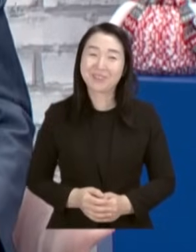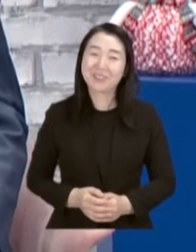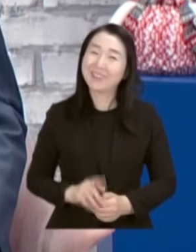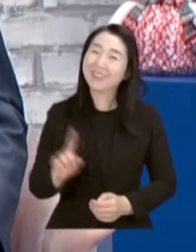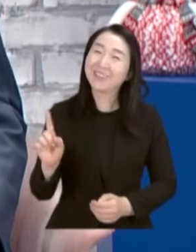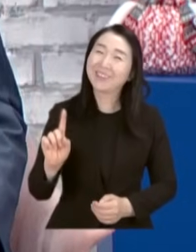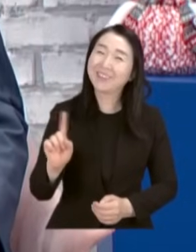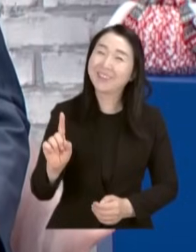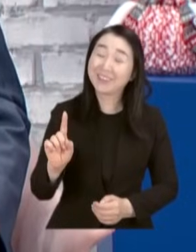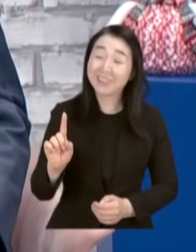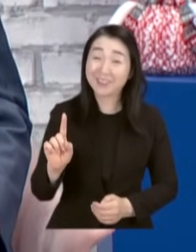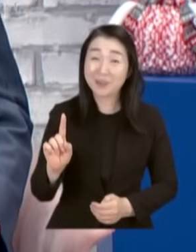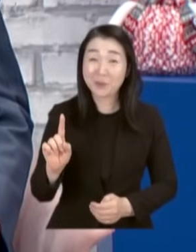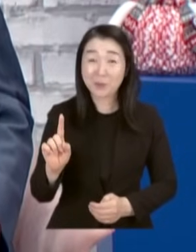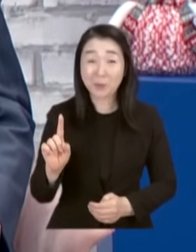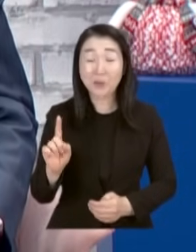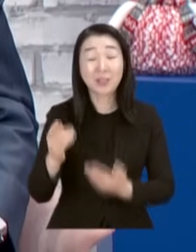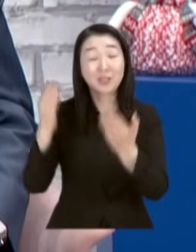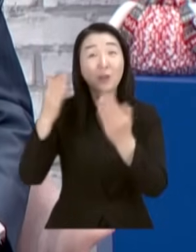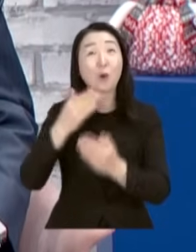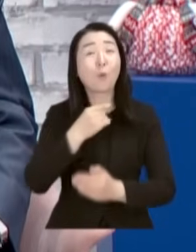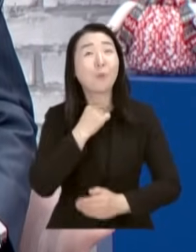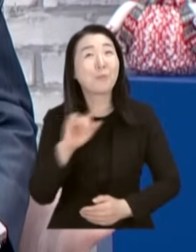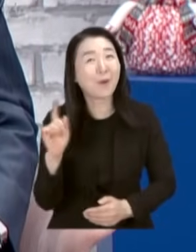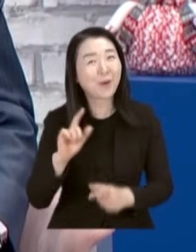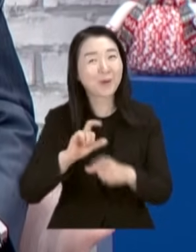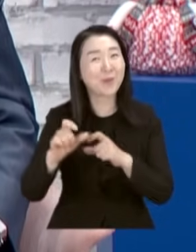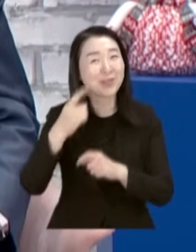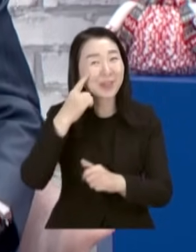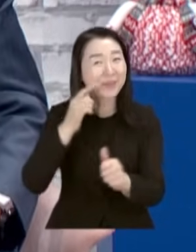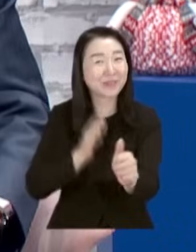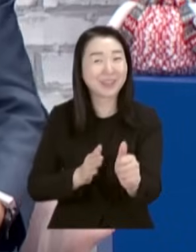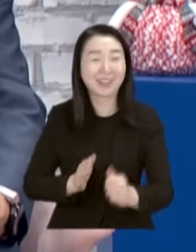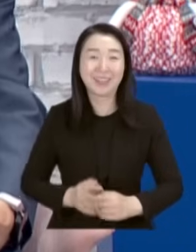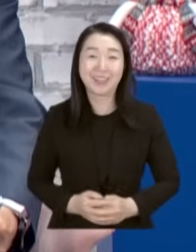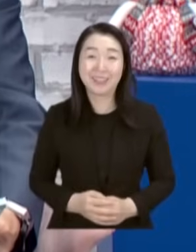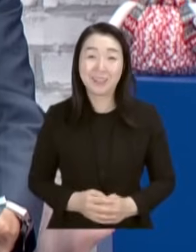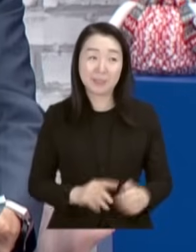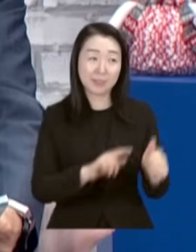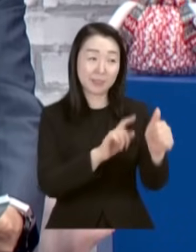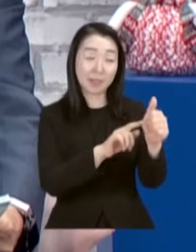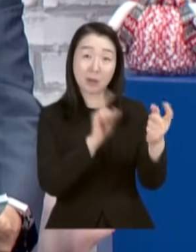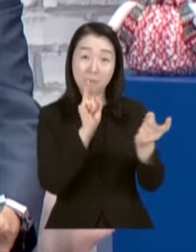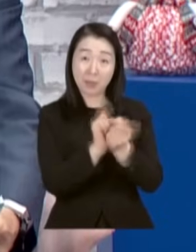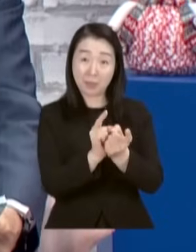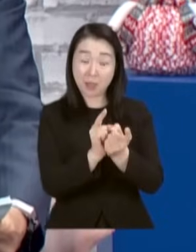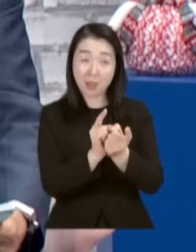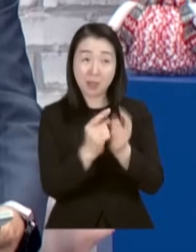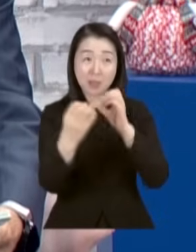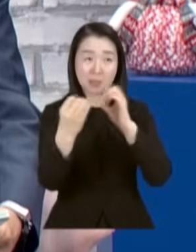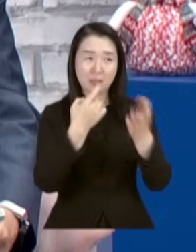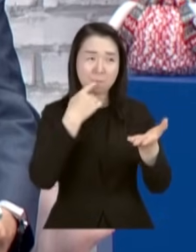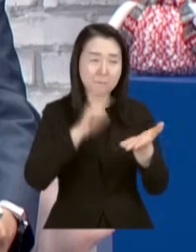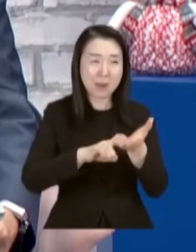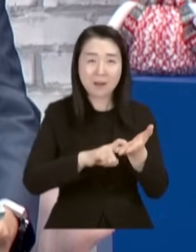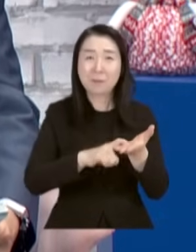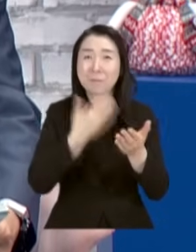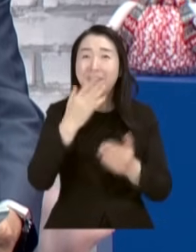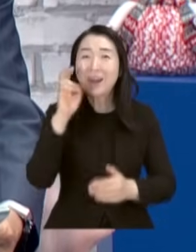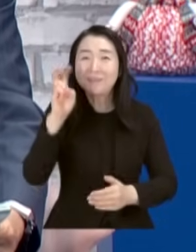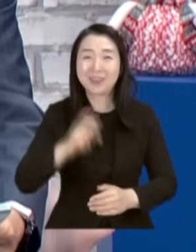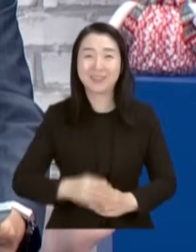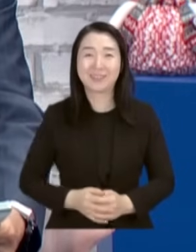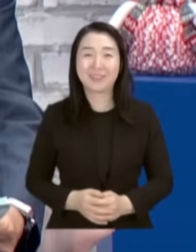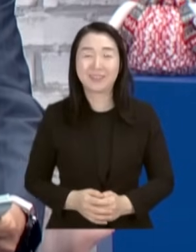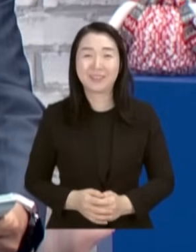글쎄, 뭘 드릴까? 그러게요. 오늘 그거 한번 고민해보죠. 뭐. 아, 그럴까요? 네네. 근데 이분을 만나면 그 답을 쉽게 찾을 것 같아요. 아, 그래요? 네네.